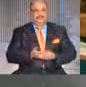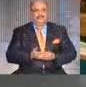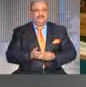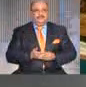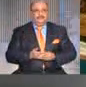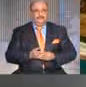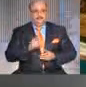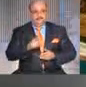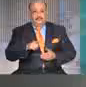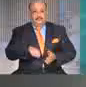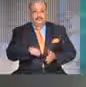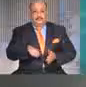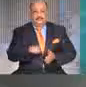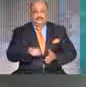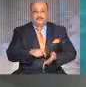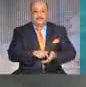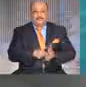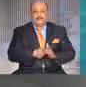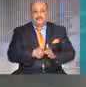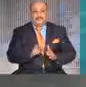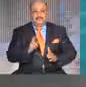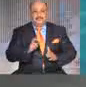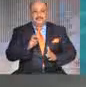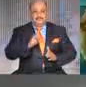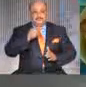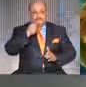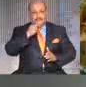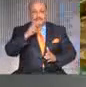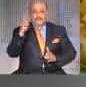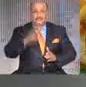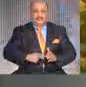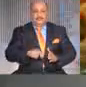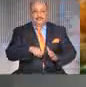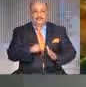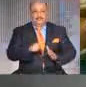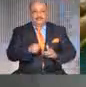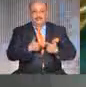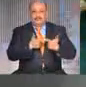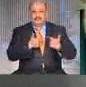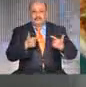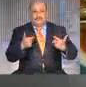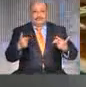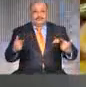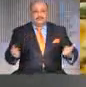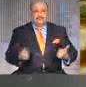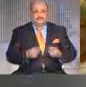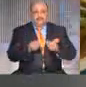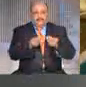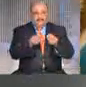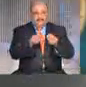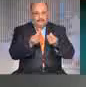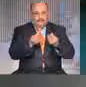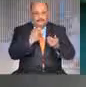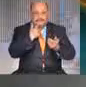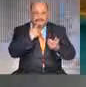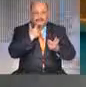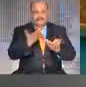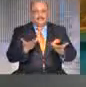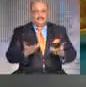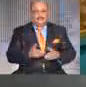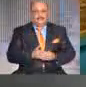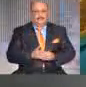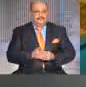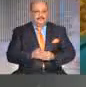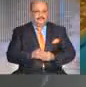هذه التظاهرة، أبرزها كان عرض لمجموعة من الأطباق التقليدية تعتمد على زيت الزيتون والذي يعد